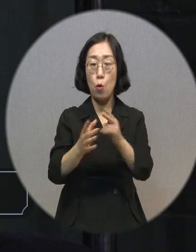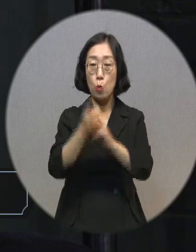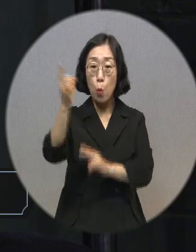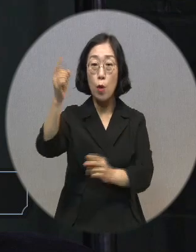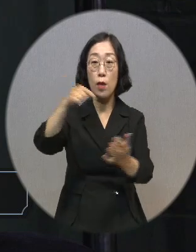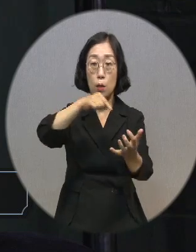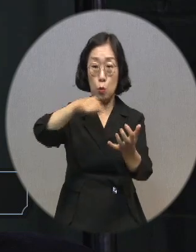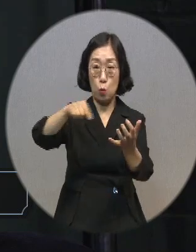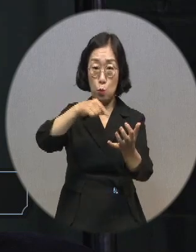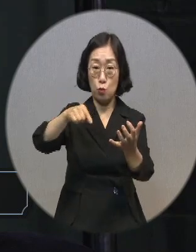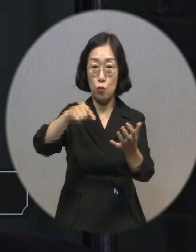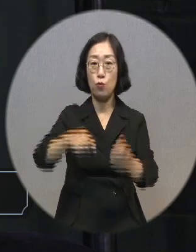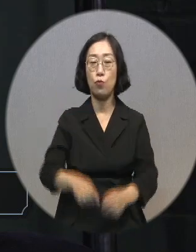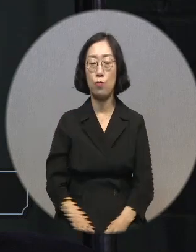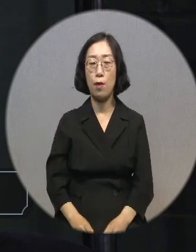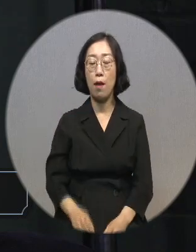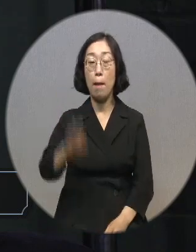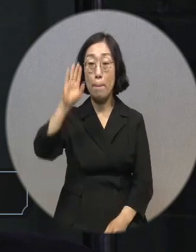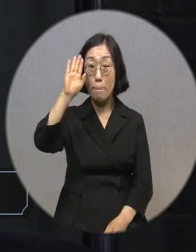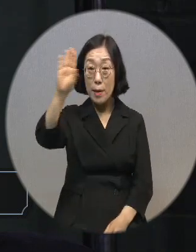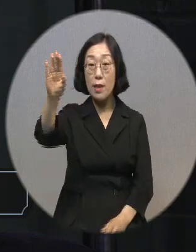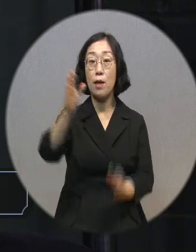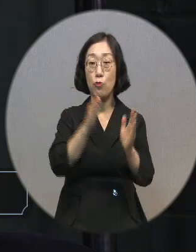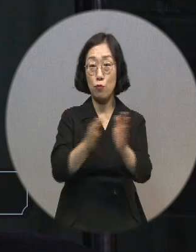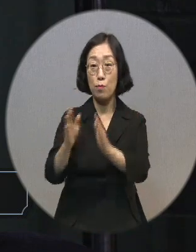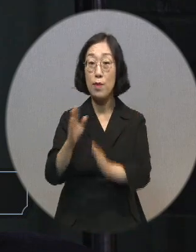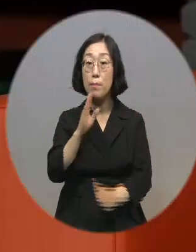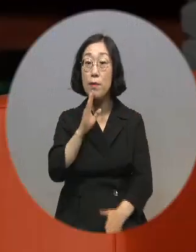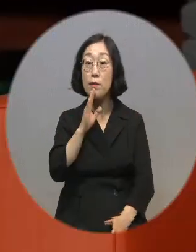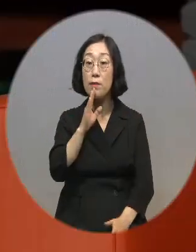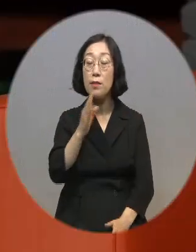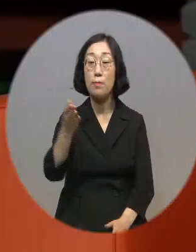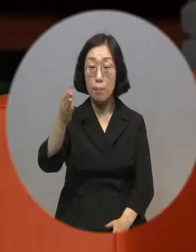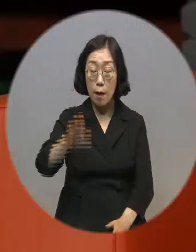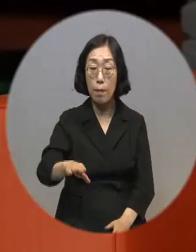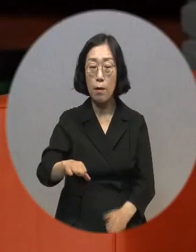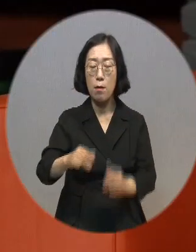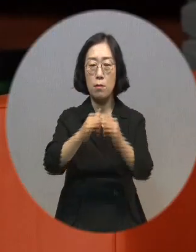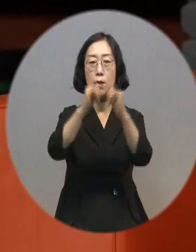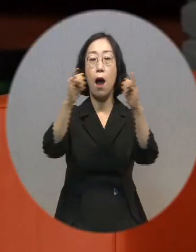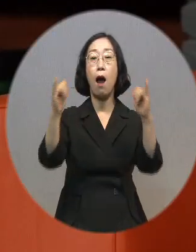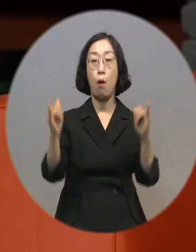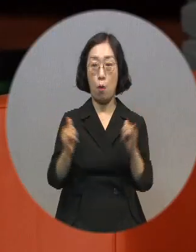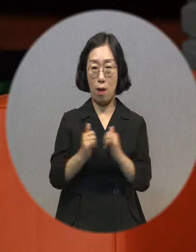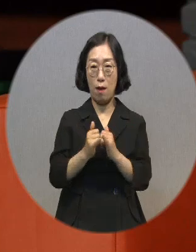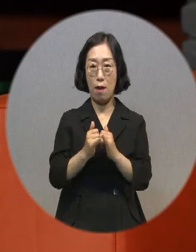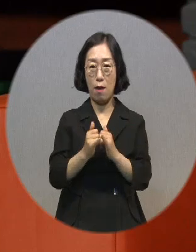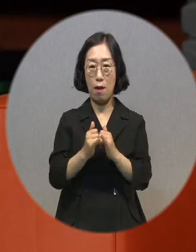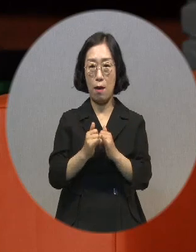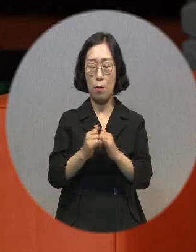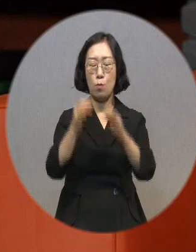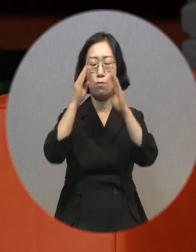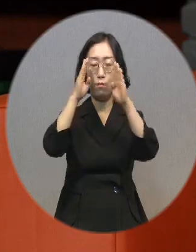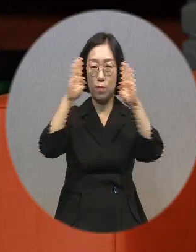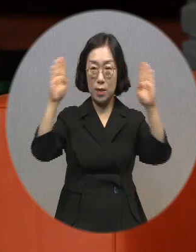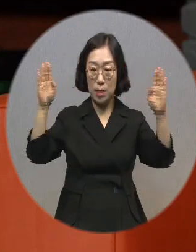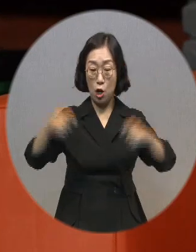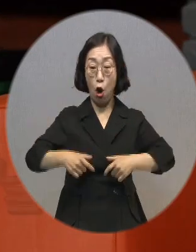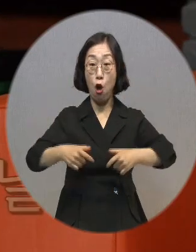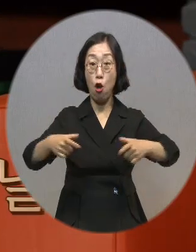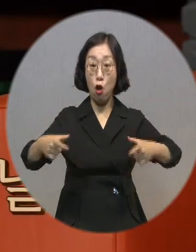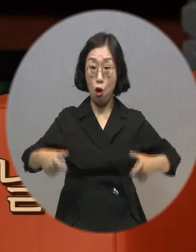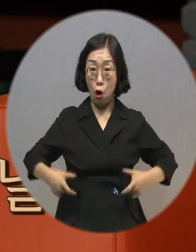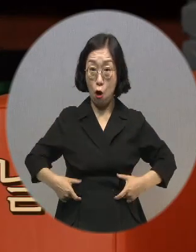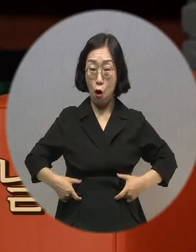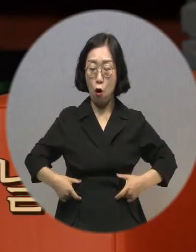통일교육이라는 것은 통일을 위한 미래를 준비하는 것이기도 하지만 우리 사회가 조금 더 열린 사회, 더 큰 사회로